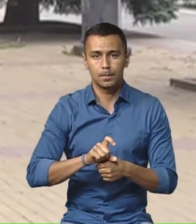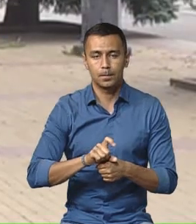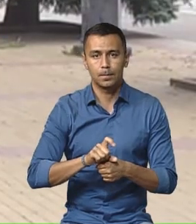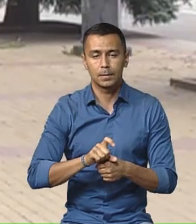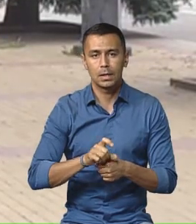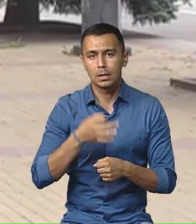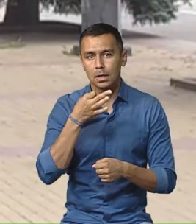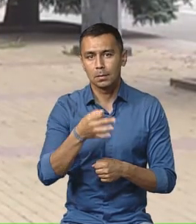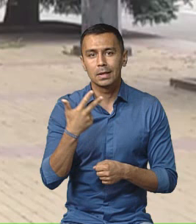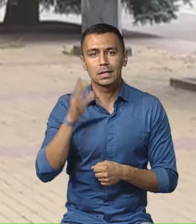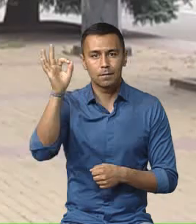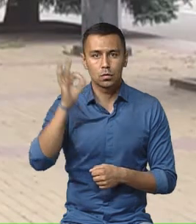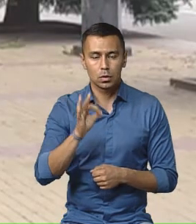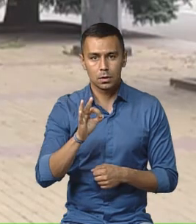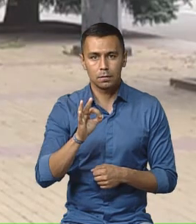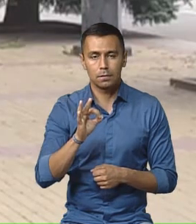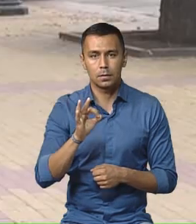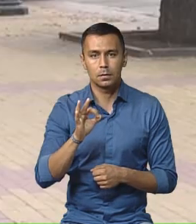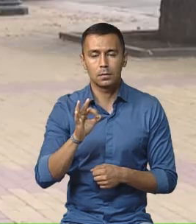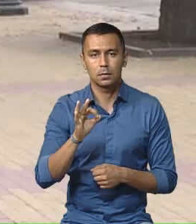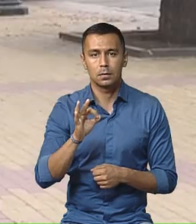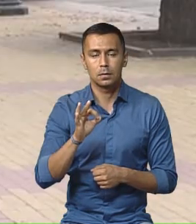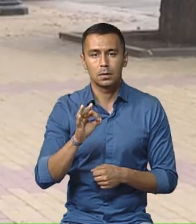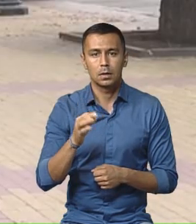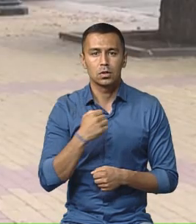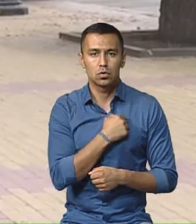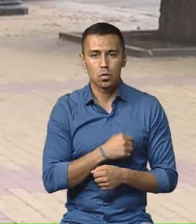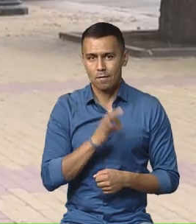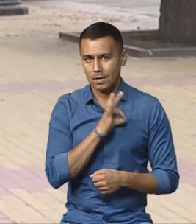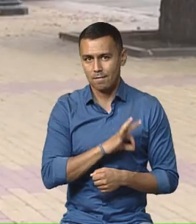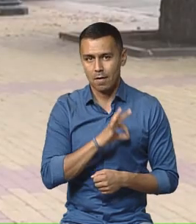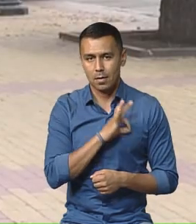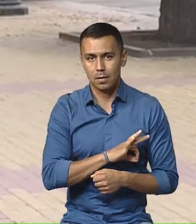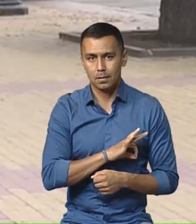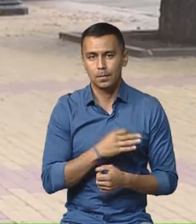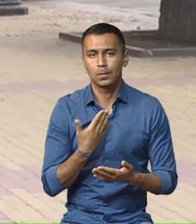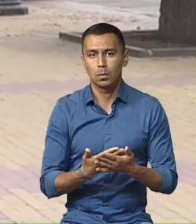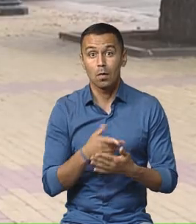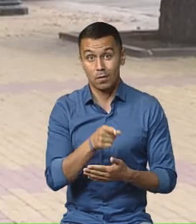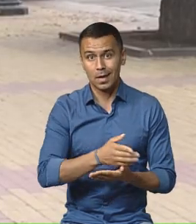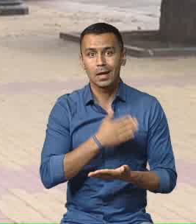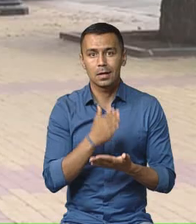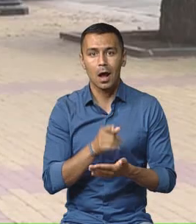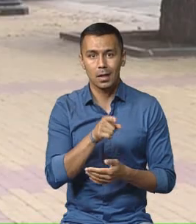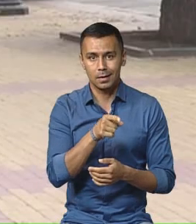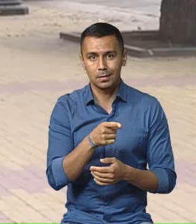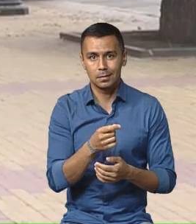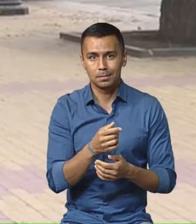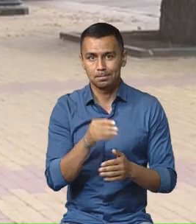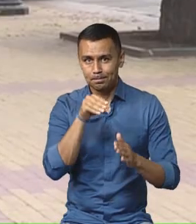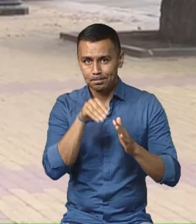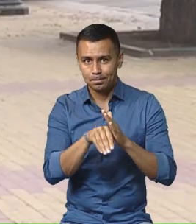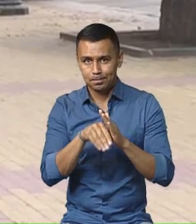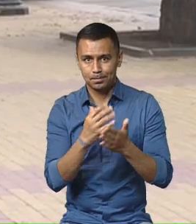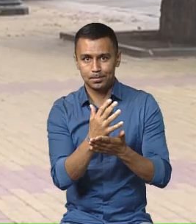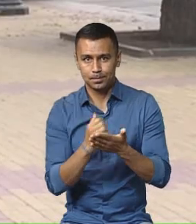так скажемо, на 30% він видобувається. Зловживання. Тобто вона є, але її